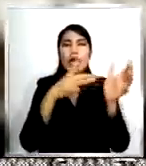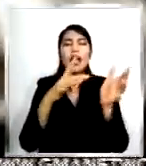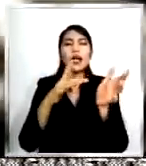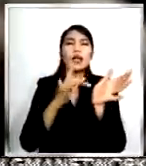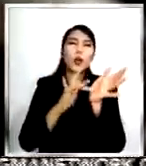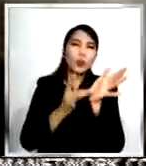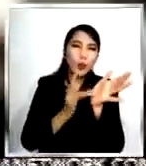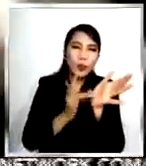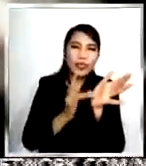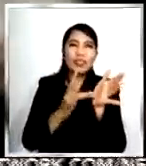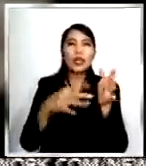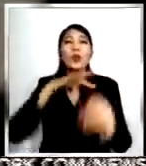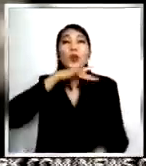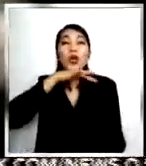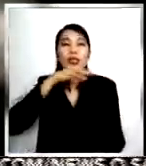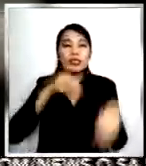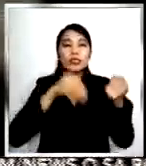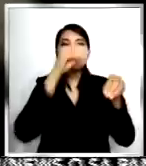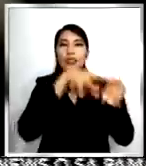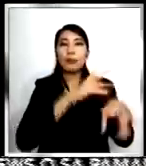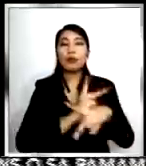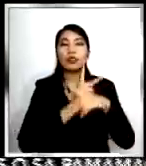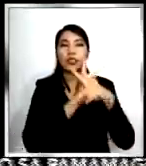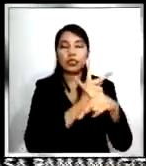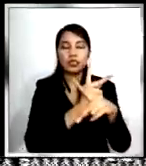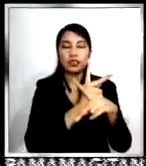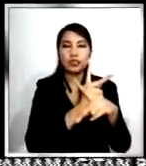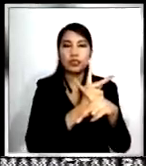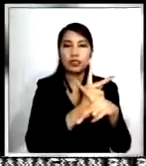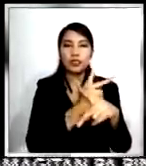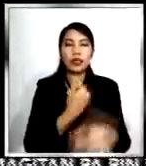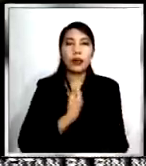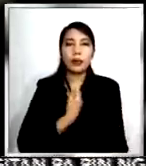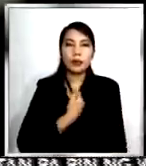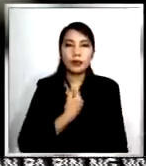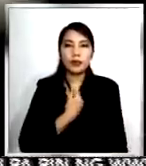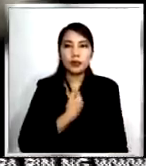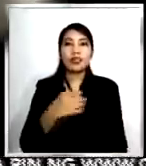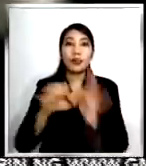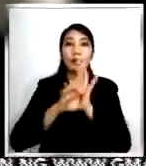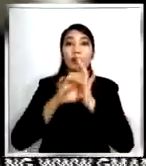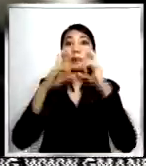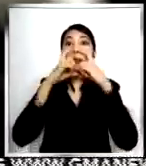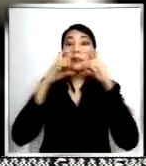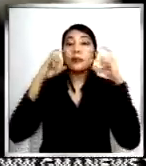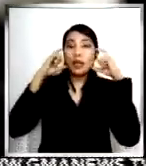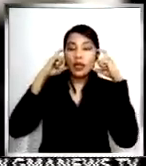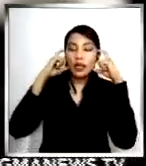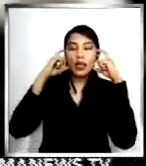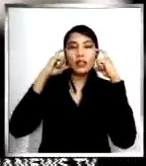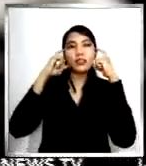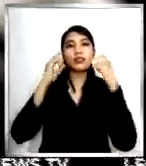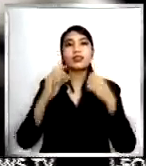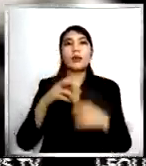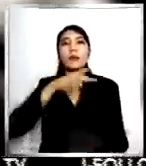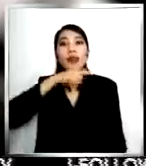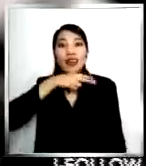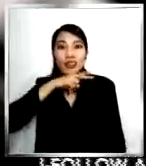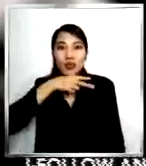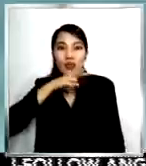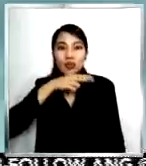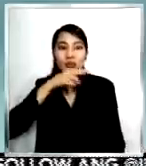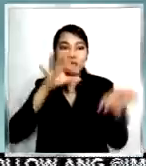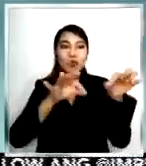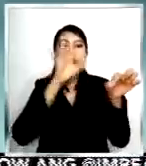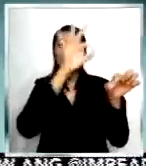protected ourselves dito sa mga face mask nito, yung virus na protektahan natin, sarili